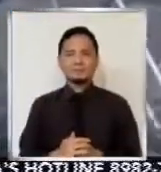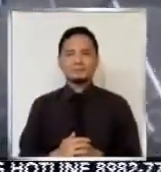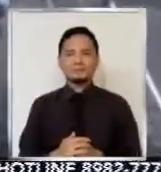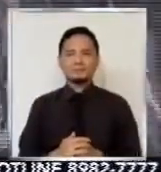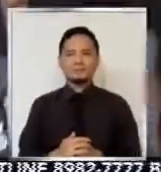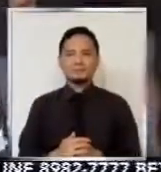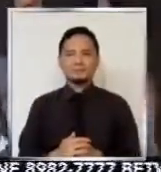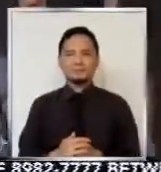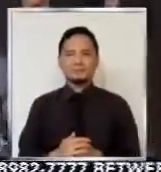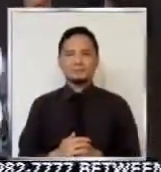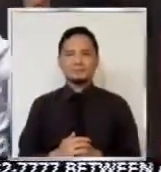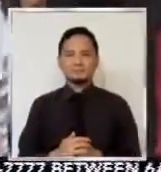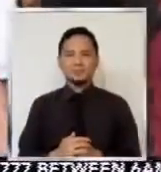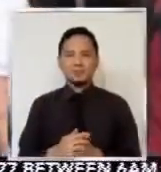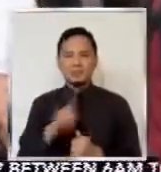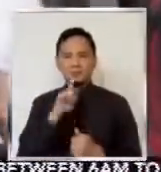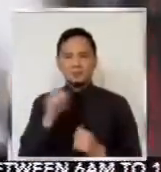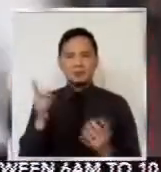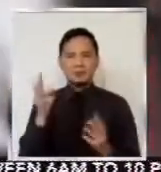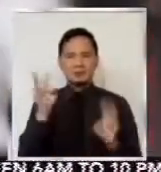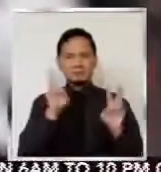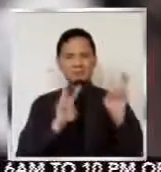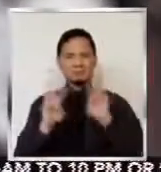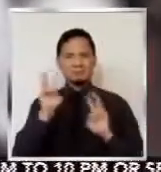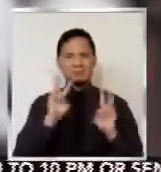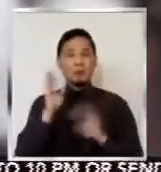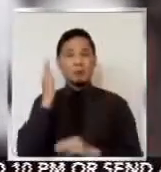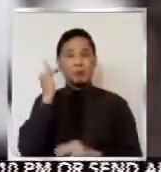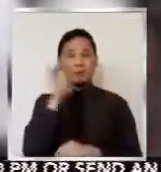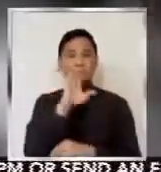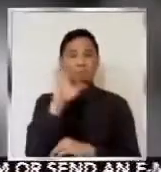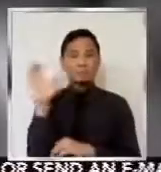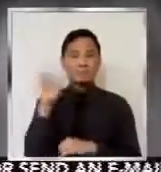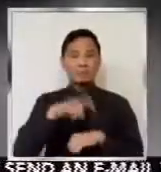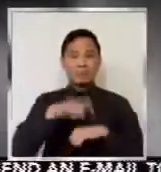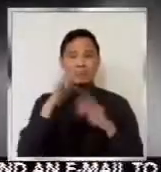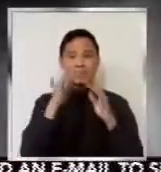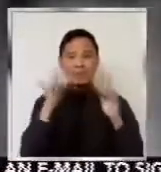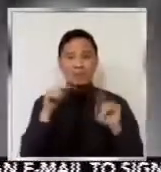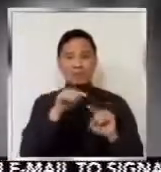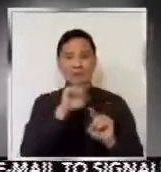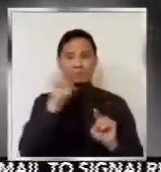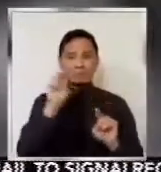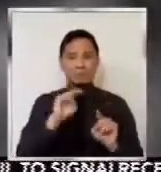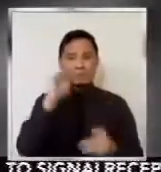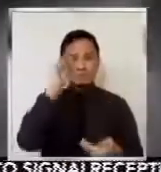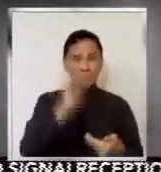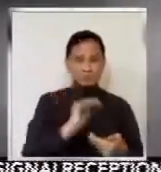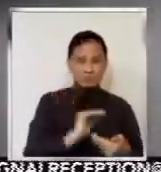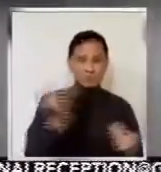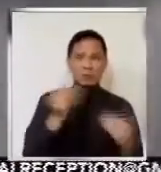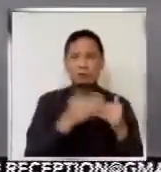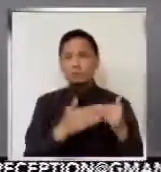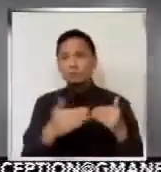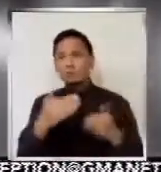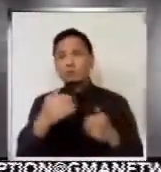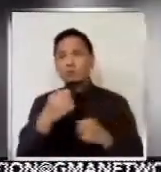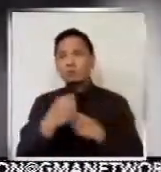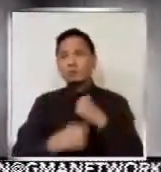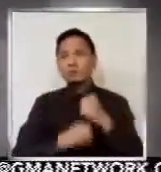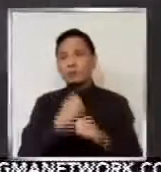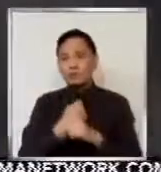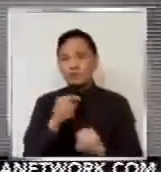Ang pinangambahang holiday surge o paglobo ng COVID cases sa Metro Manila kasunod ng nagdaang Pasko at Bagong Taon. Tagumpay raw